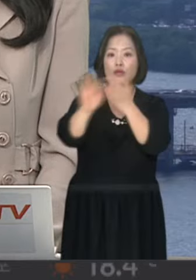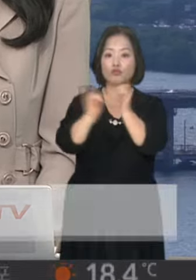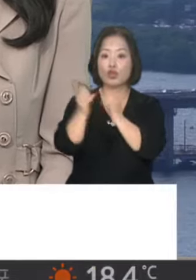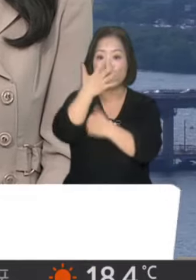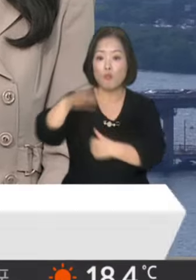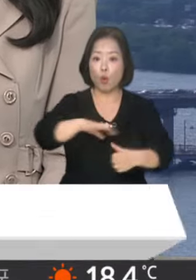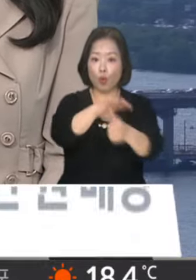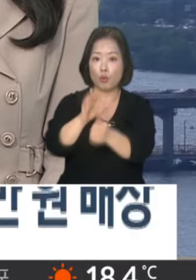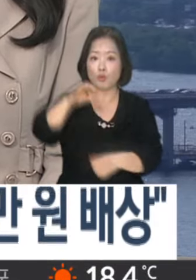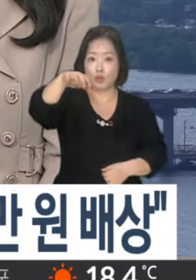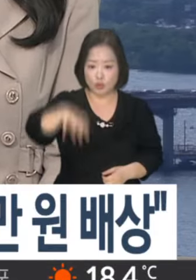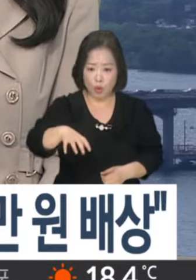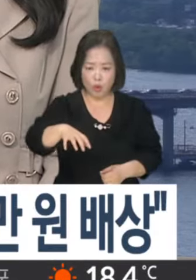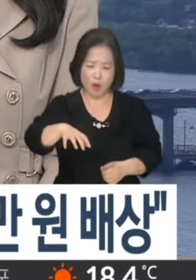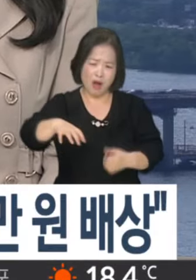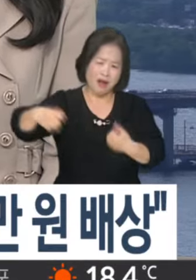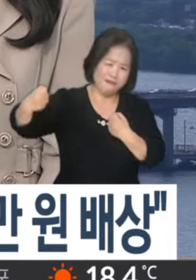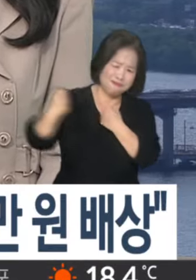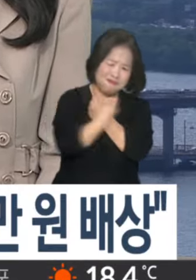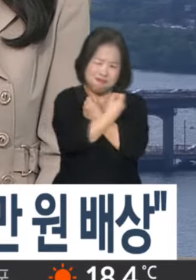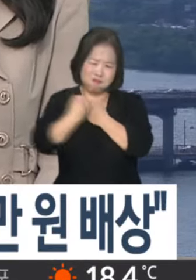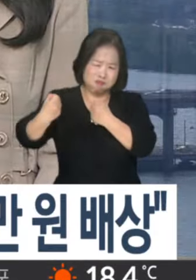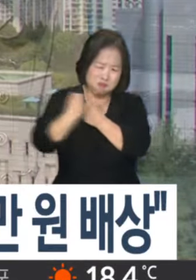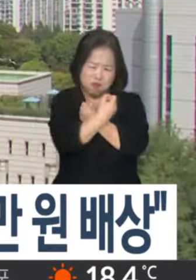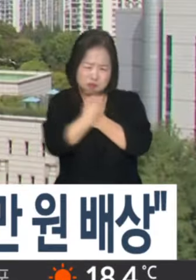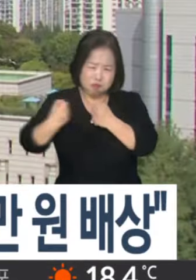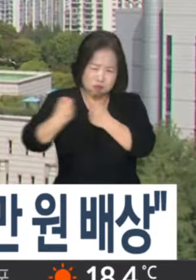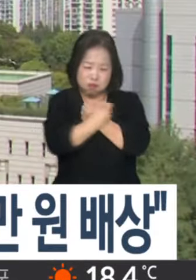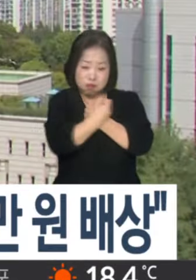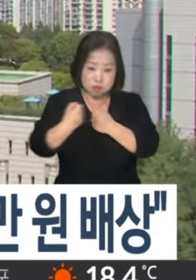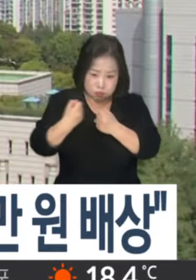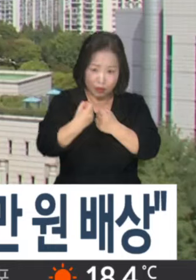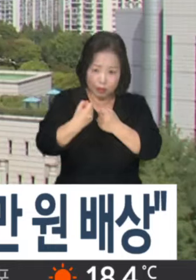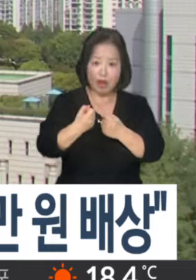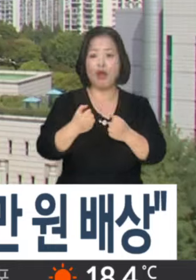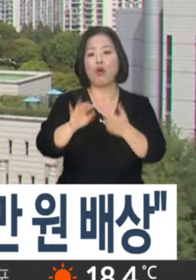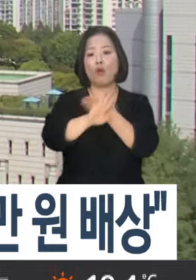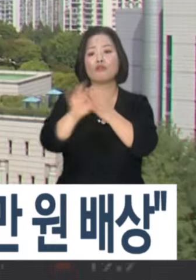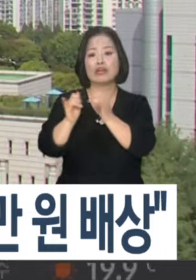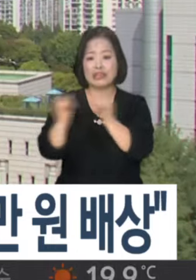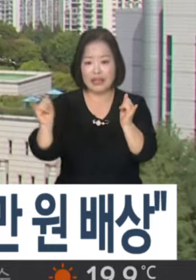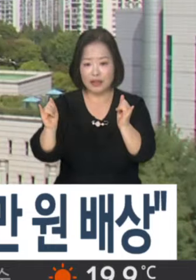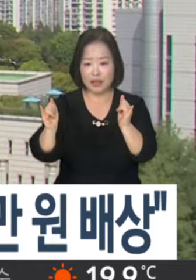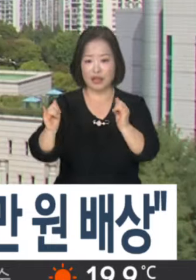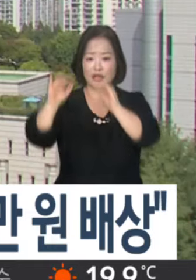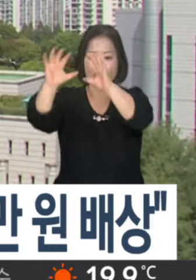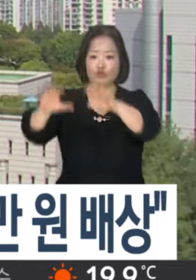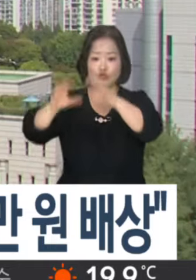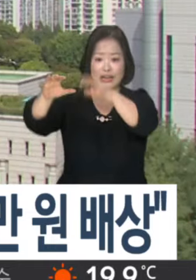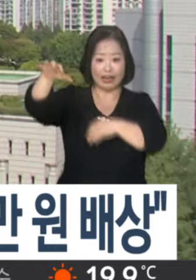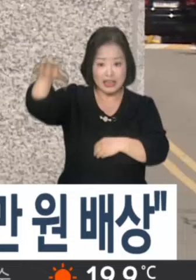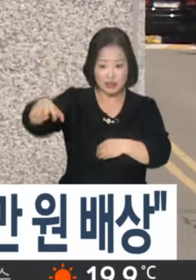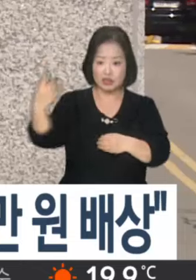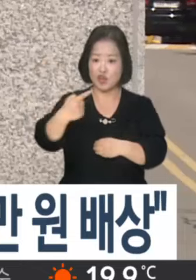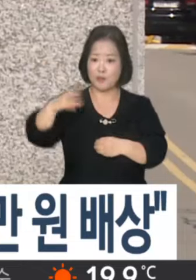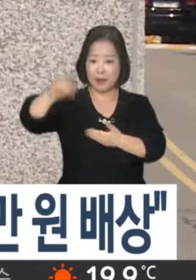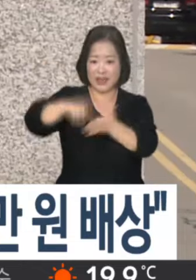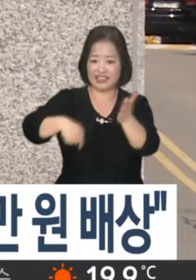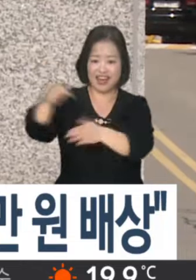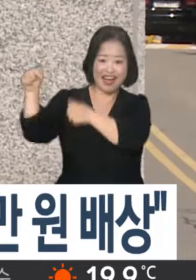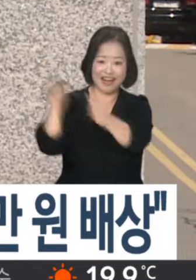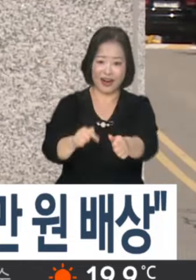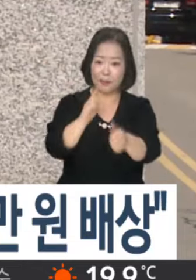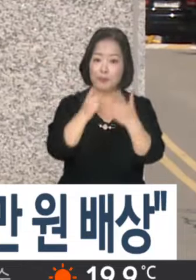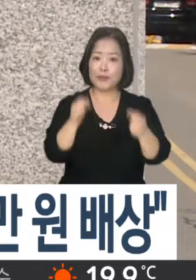외국인 보호소에서 가혹 행위를 당한 외국인에게 국가가 천만 원을 배상해야 한다는 법원 판결이 나왔습니다